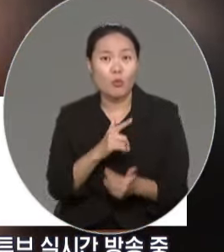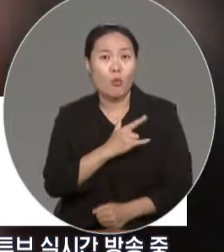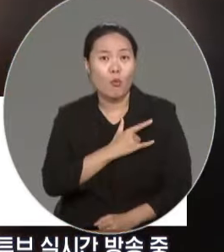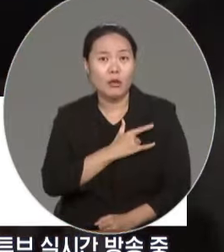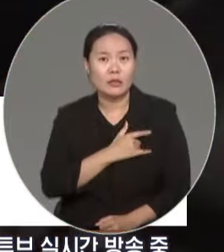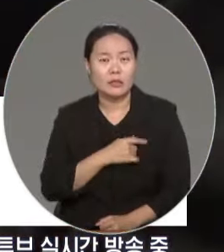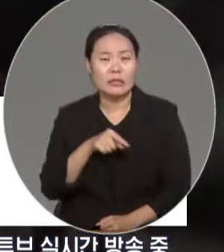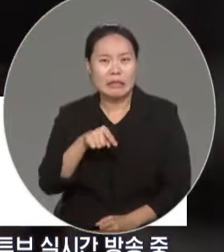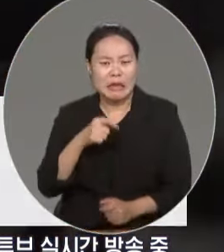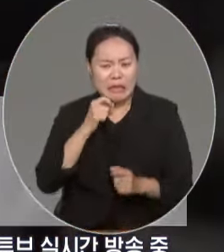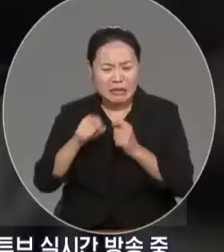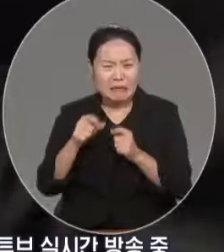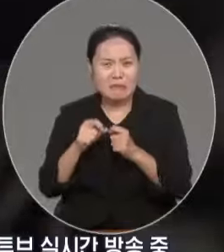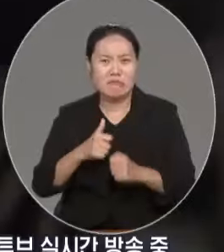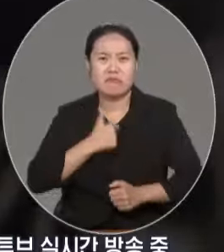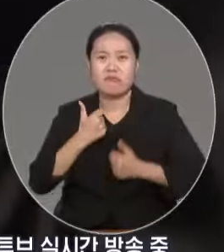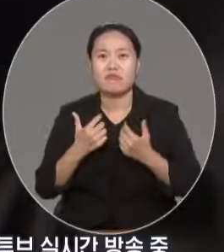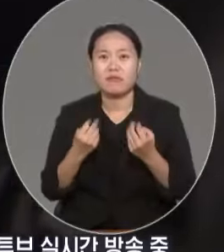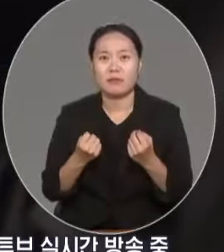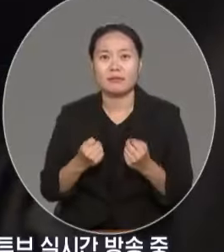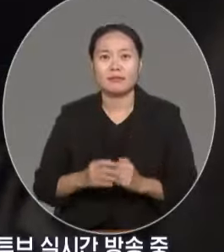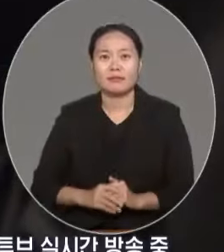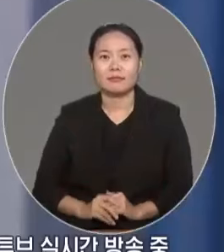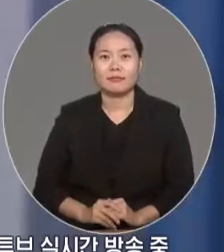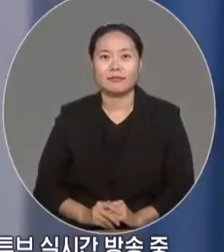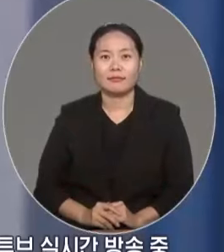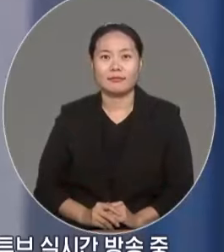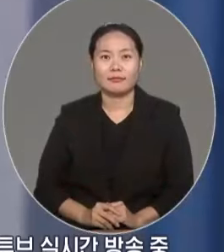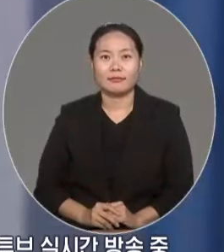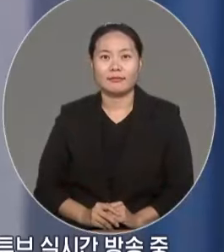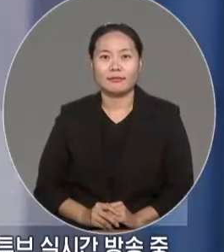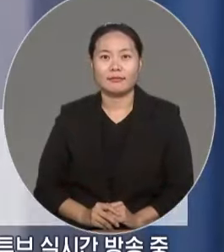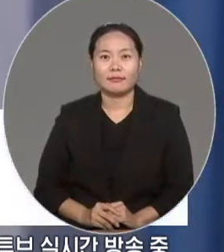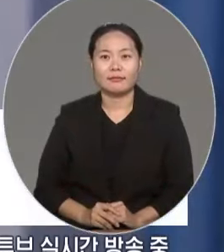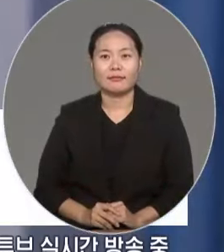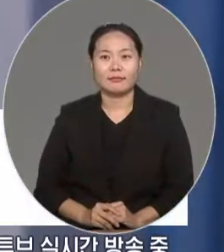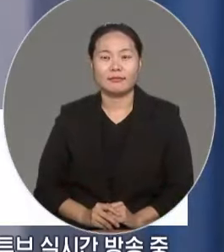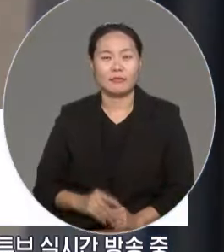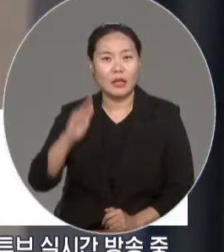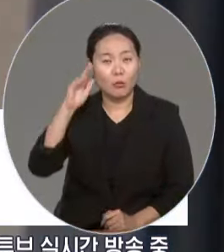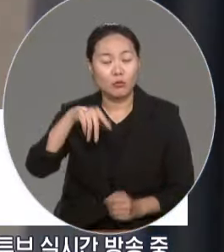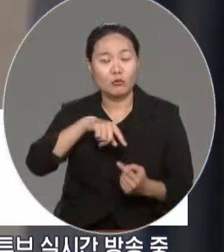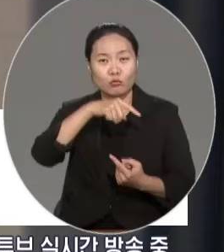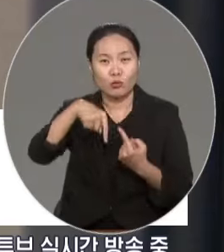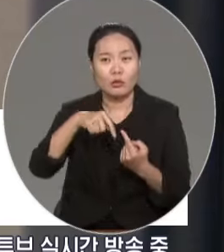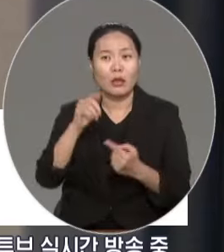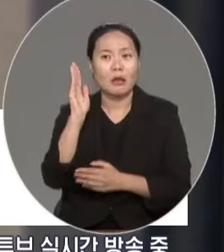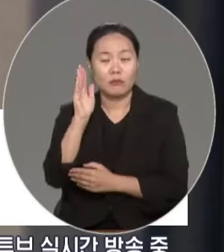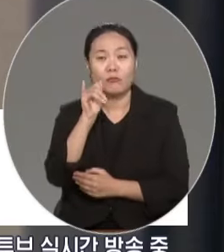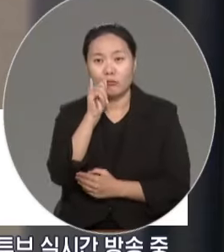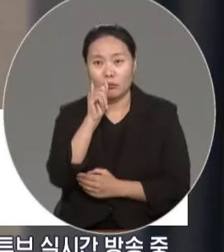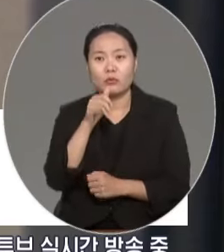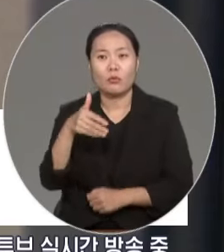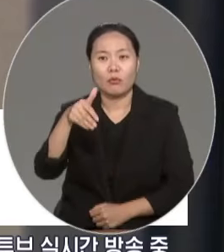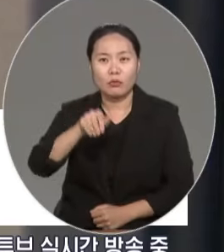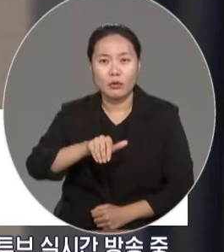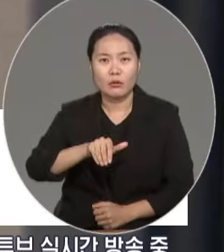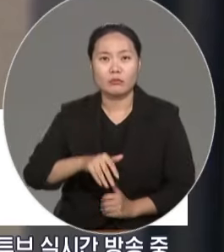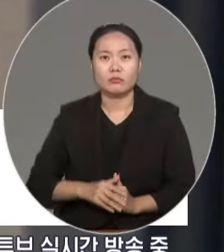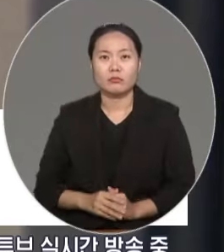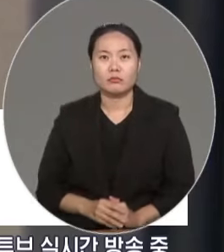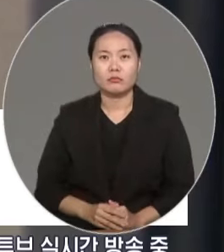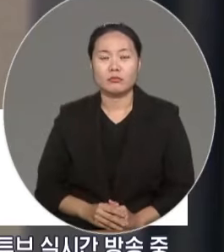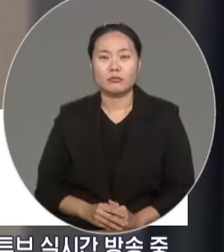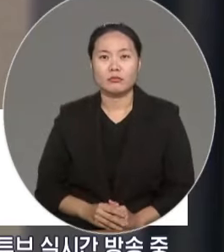회원은 의도된 사기라며 분통을 터뜨렸습니다. 앞으로 계속 운영될 거라는 얘기의 뉘앙스를